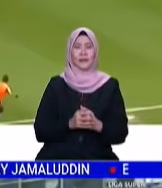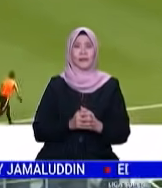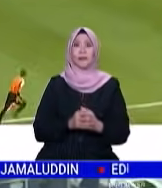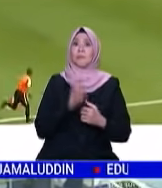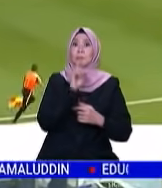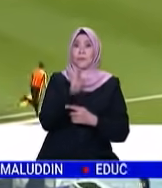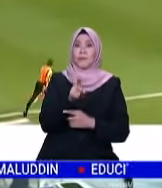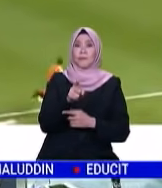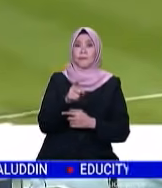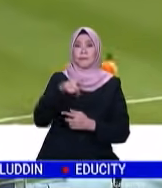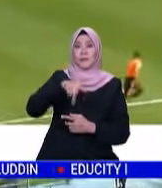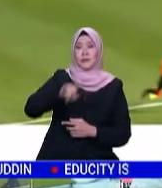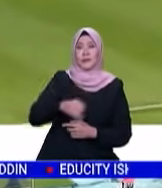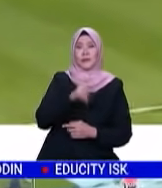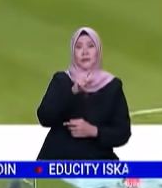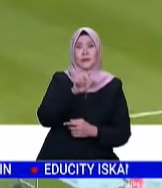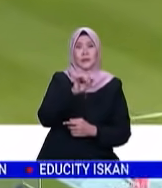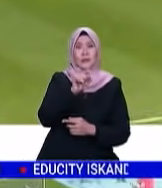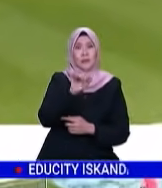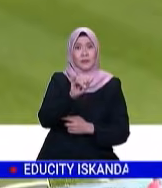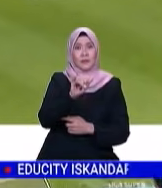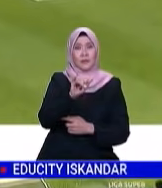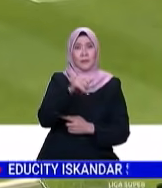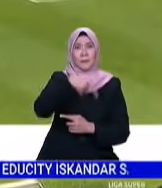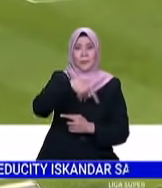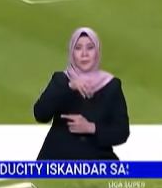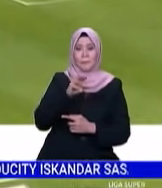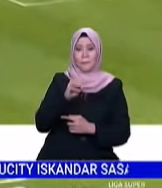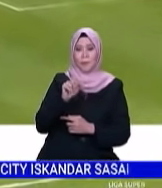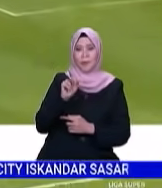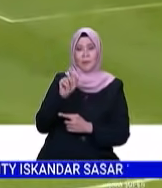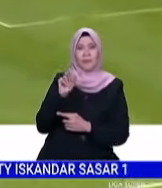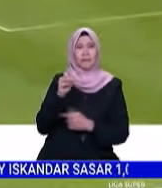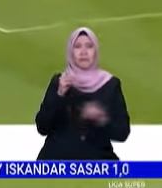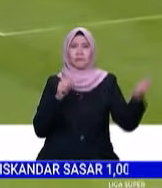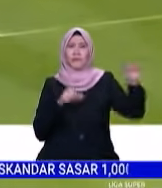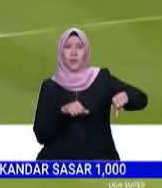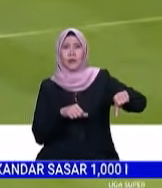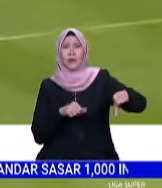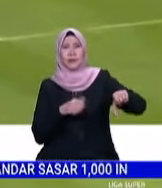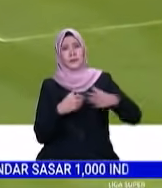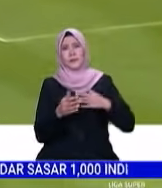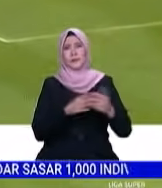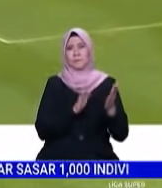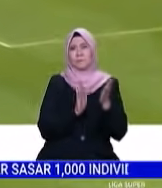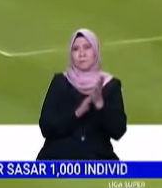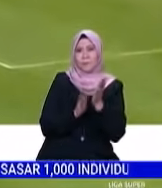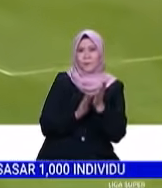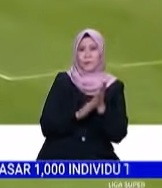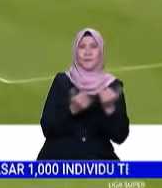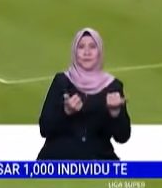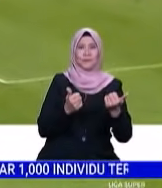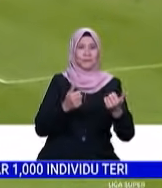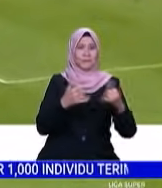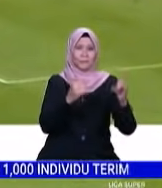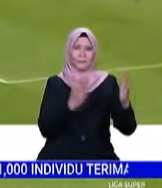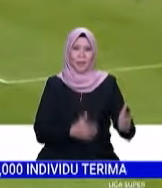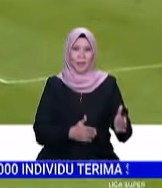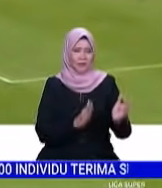Manakala bagi pengendali PJ City FC, P. Maniam, biarpun tewas, beliau tetap memuji peningkatan prestasi anak